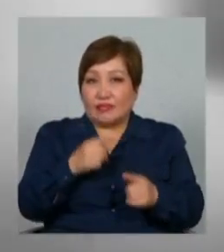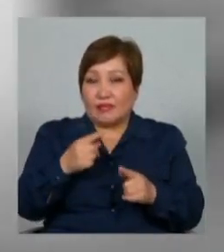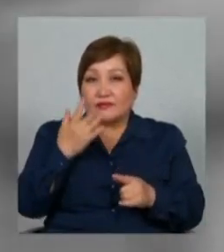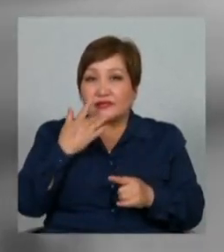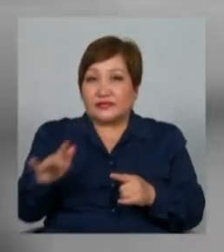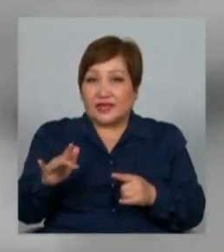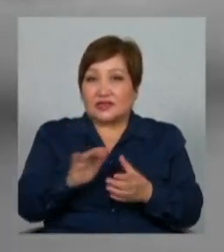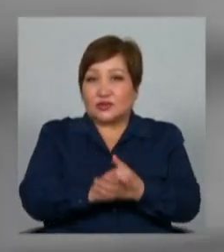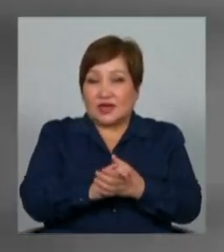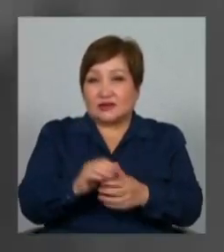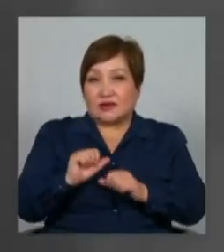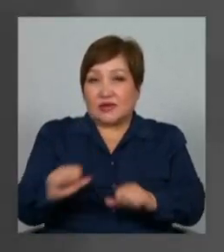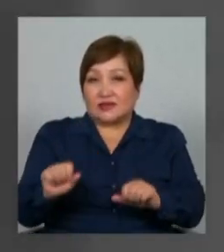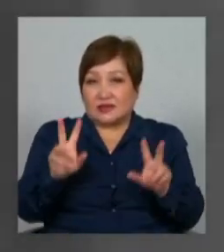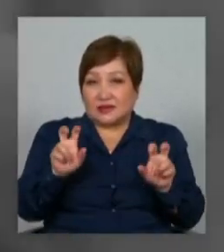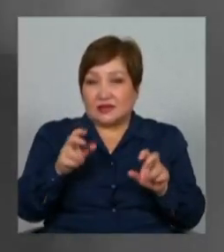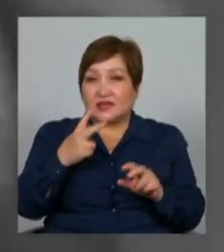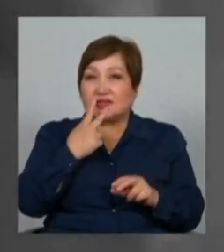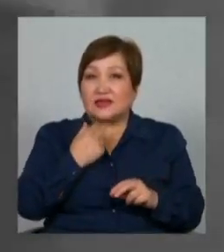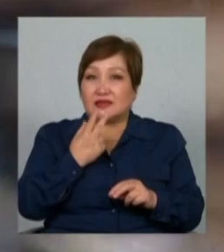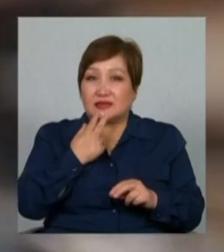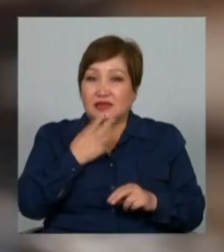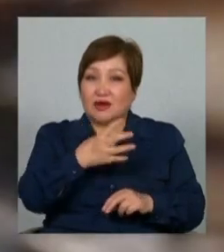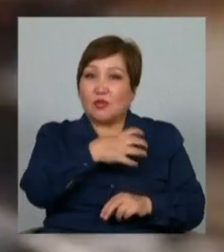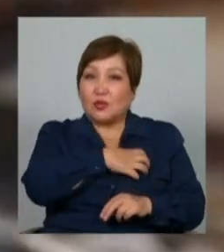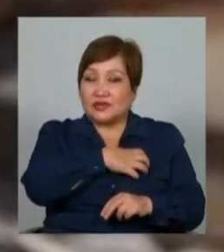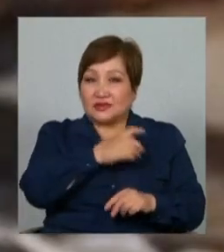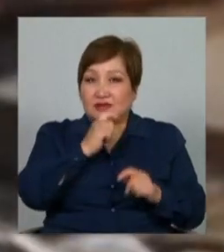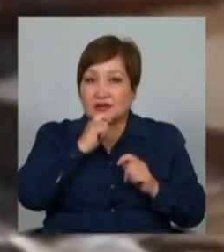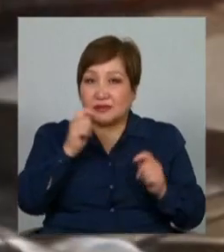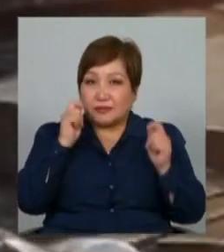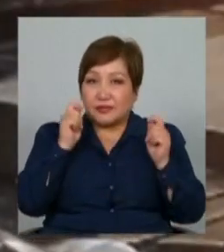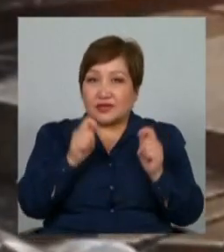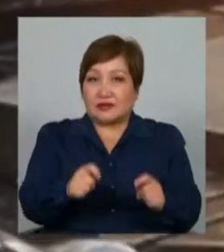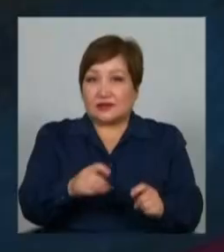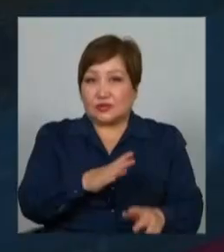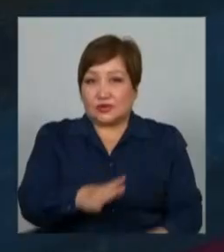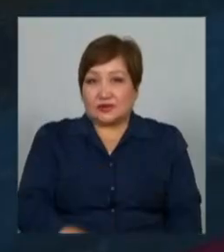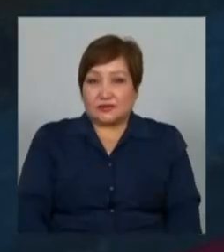батыры атағы және Ленин ордені берілді. Оразай Нұртай, Алматы телеарнасы.